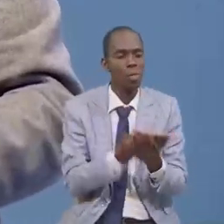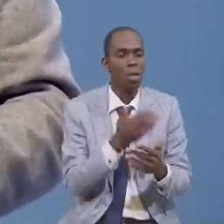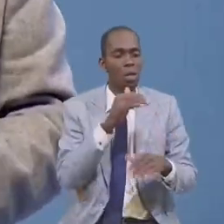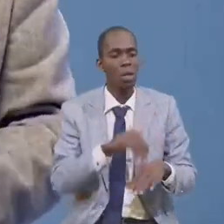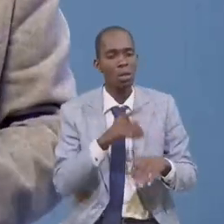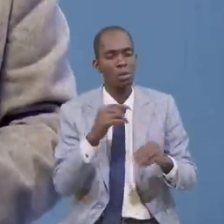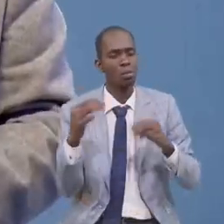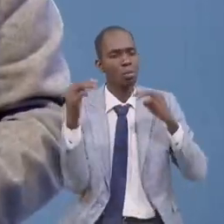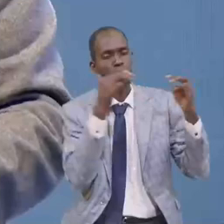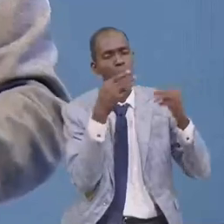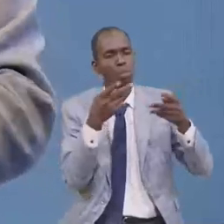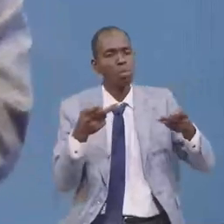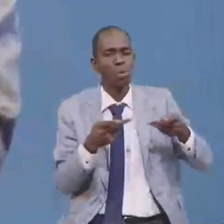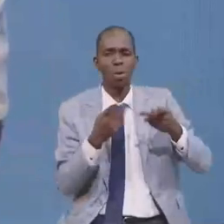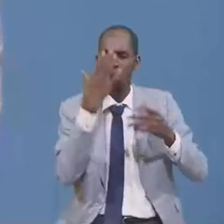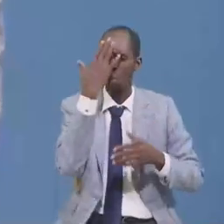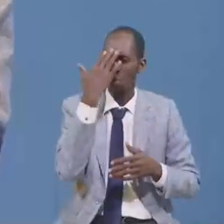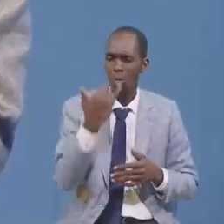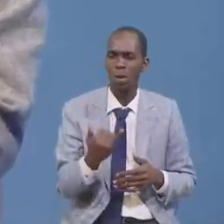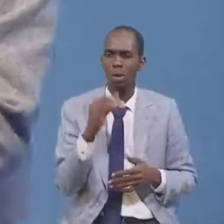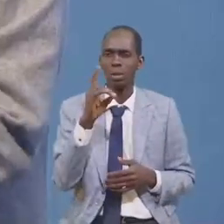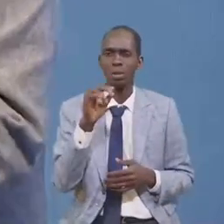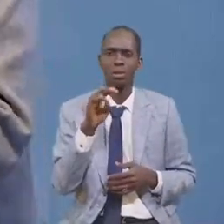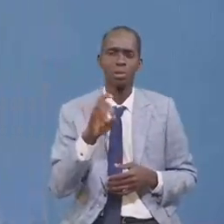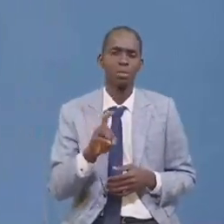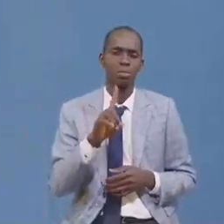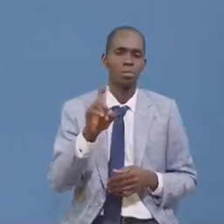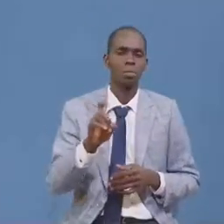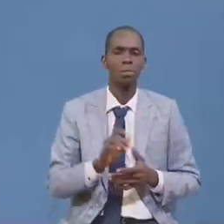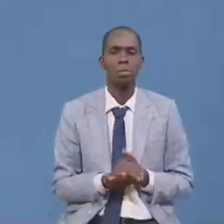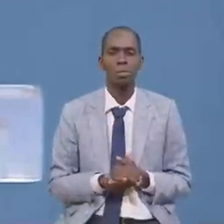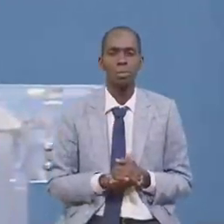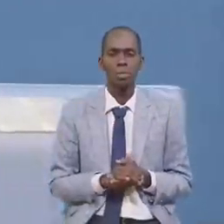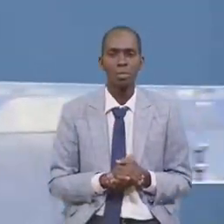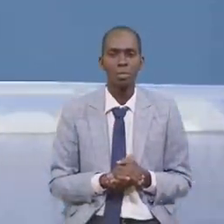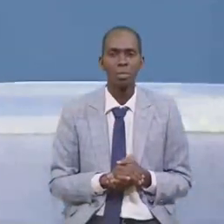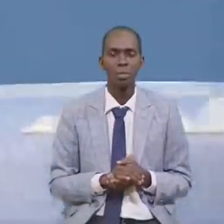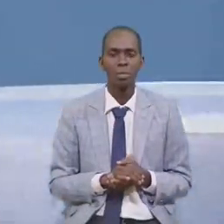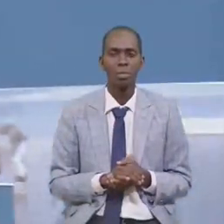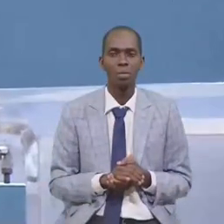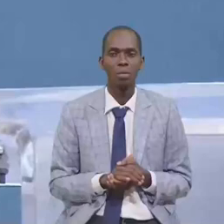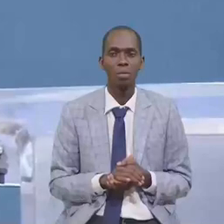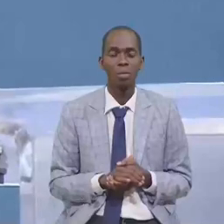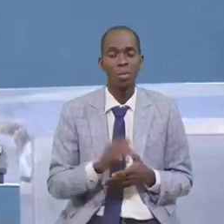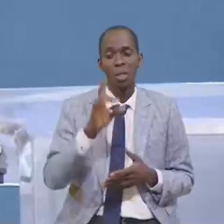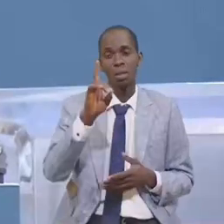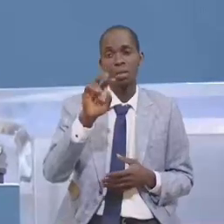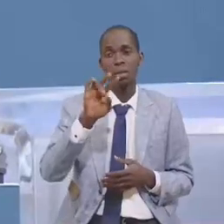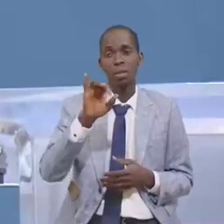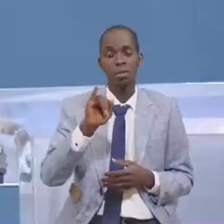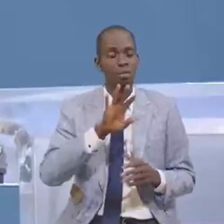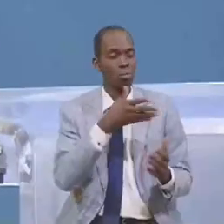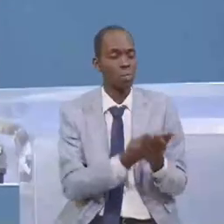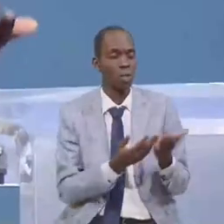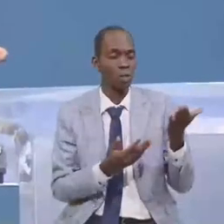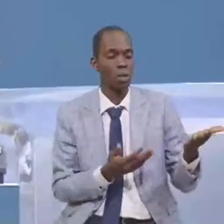Ce voyage de David de Bethléem sur le champ de combat, mais pourquoi? Il est arrivé là-bas.